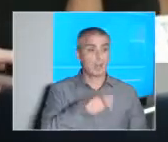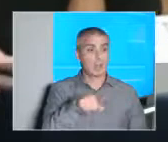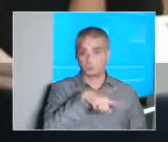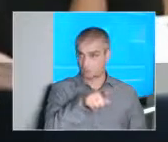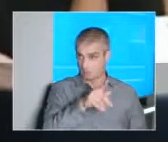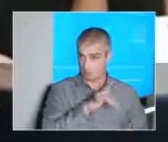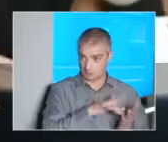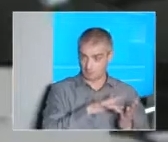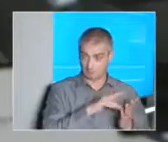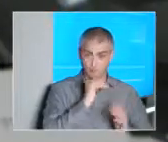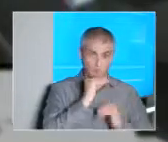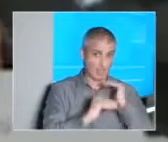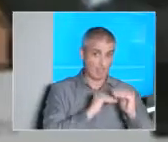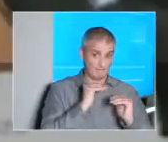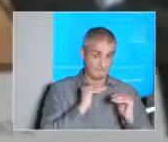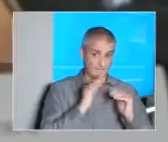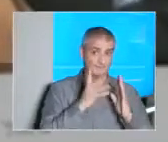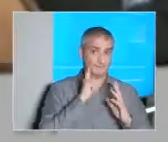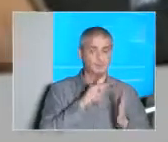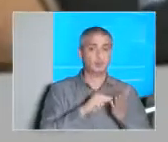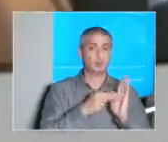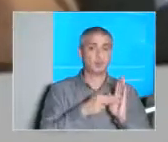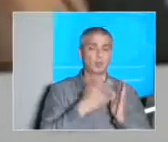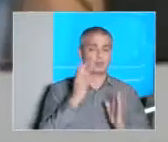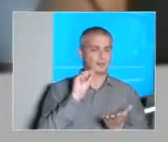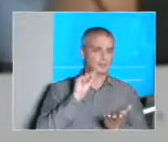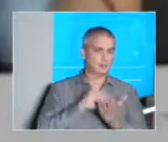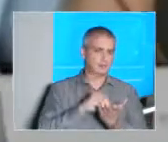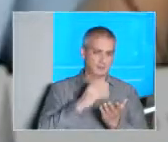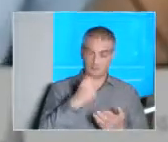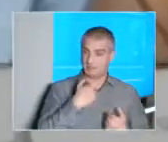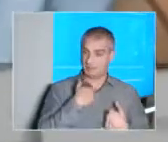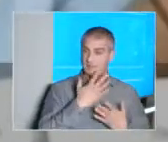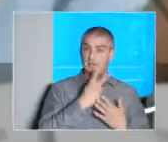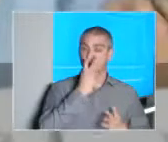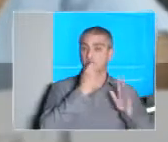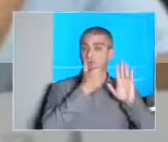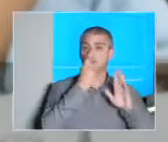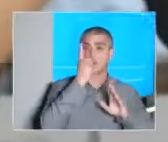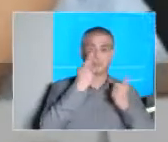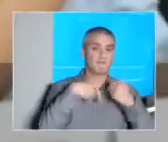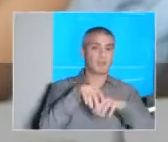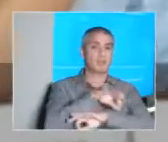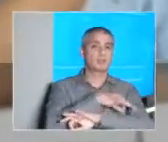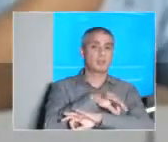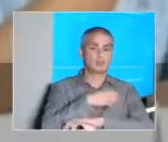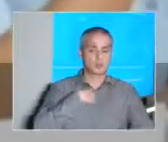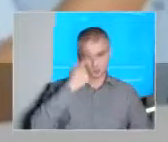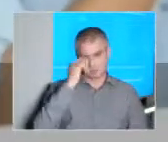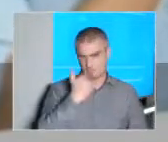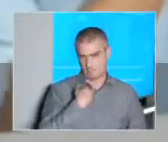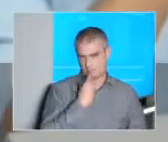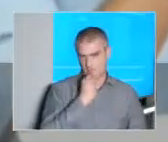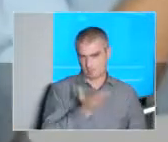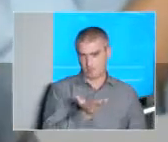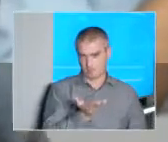לאנשים, אתם נמצאים עכשיו בשלב של מה שנקרא תוכנית בהפקדה, מדבר איתך איש יושב 26 שנה בוועדות תכנון, אז אני יודע על מה אני